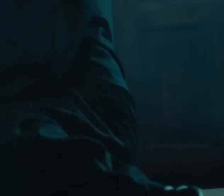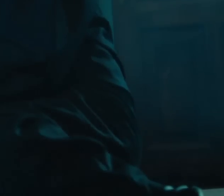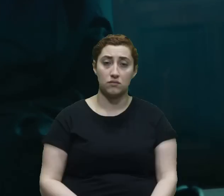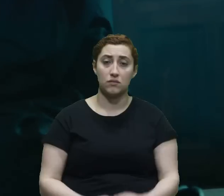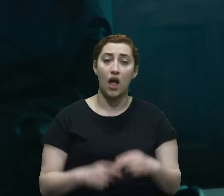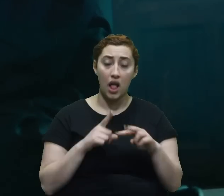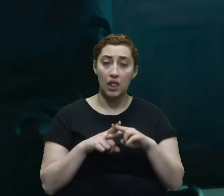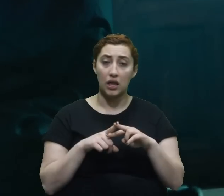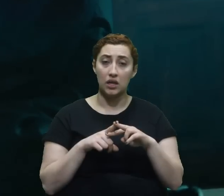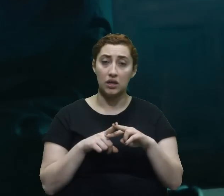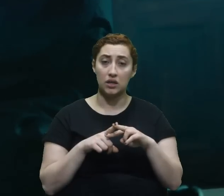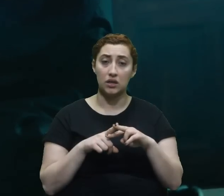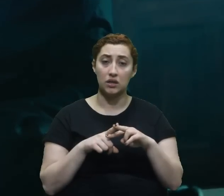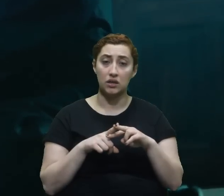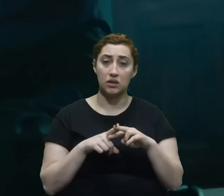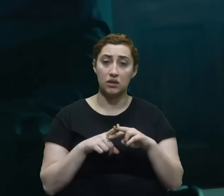Ali.